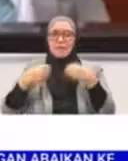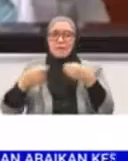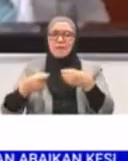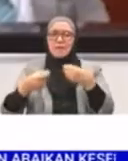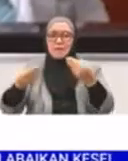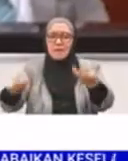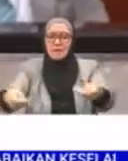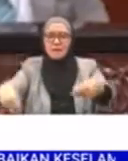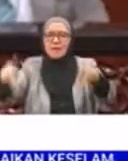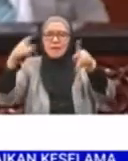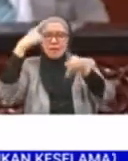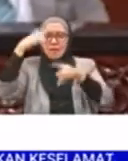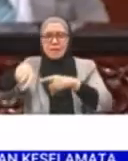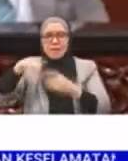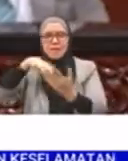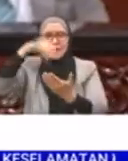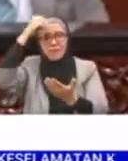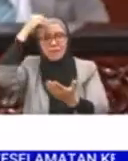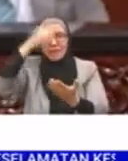amal ibadah.